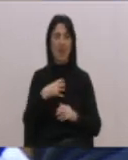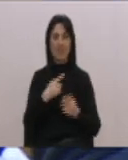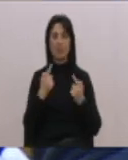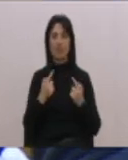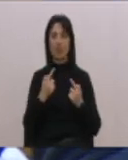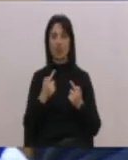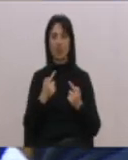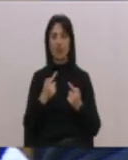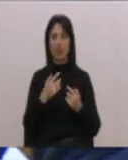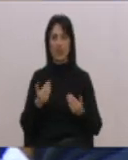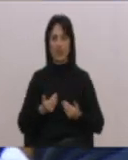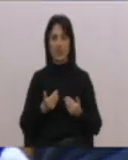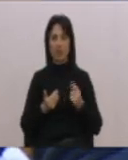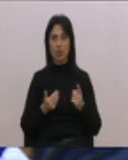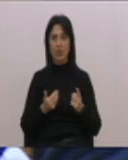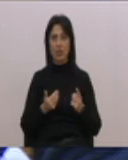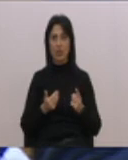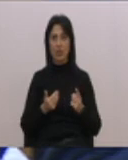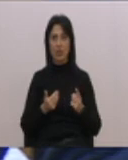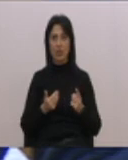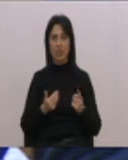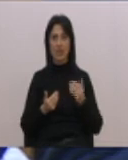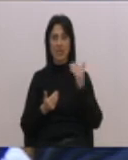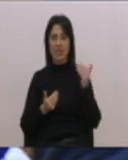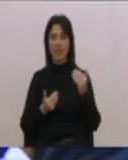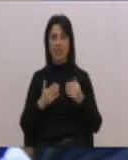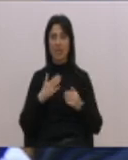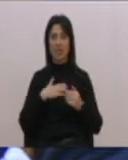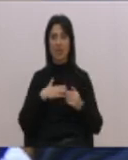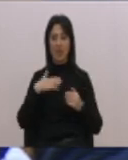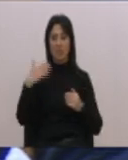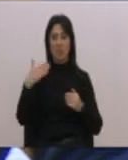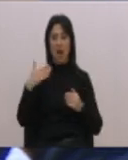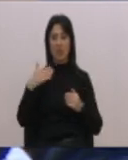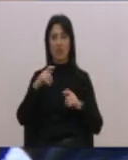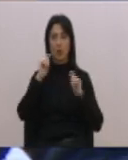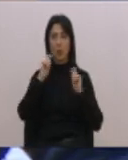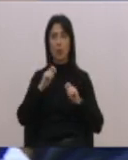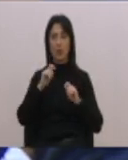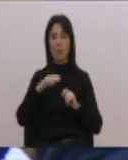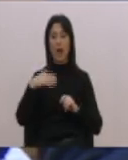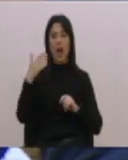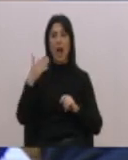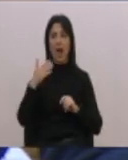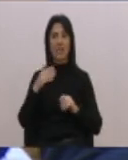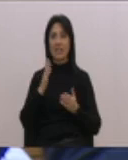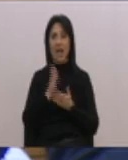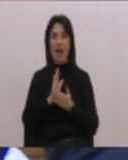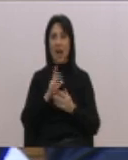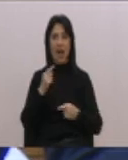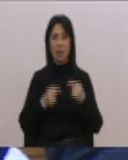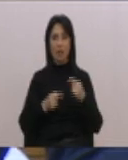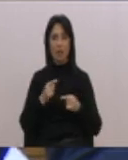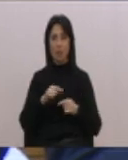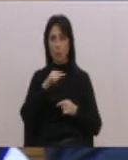მნიშვნელოვან სიცოცხლეს. თქვენ ჩემს მარჯვნივ, რომ უკრაინის მხარეს არ ხართ ამ ბრძოლაში